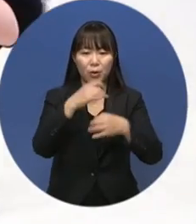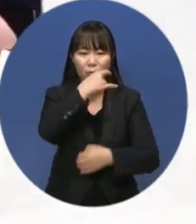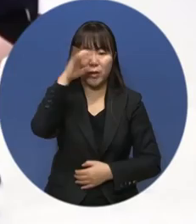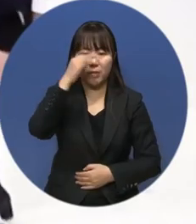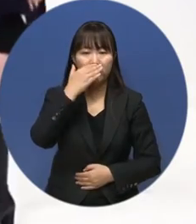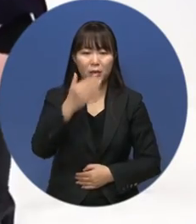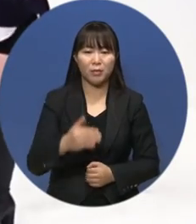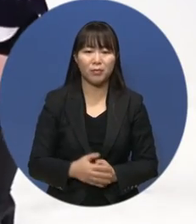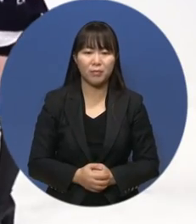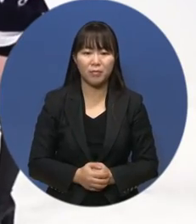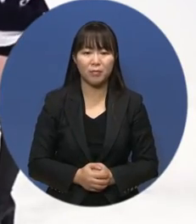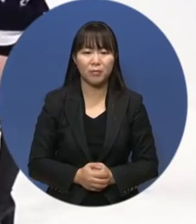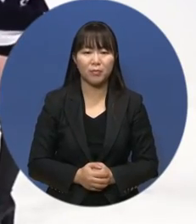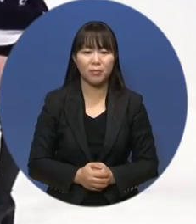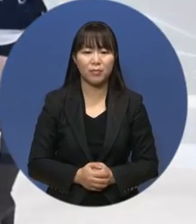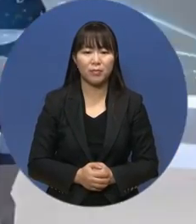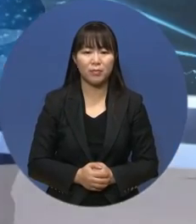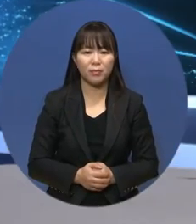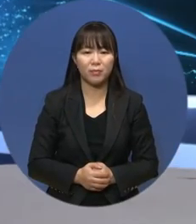확인할 수 있습니다